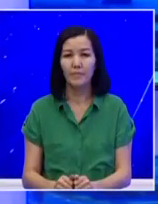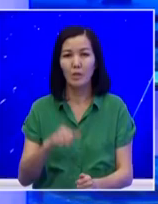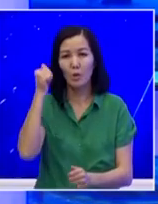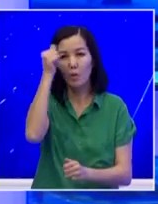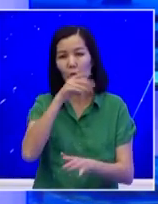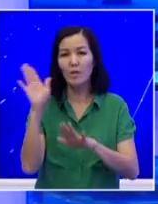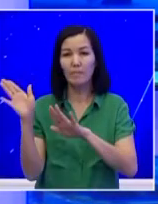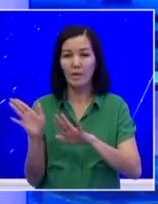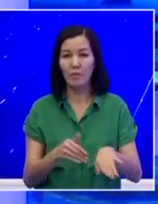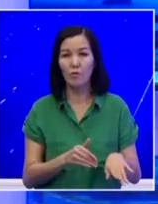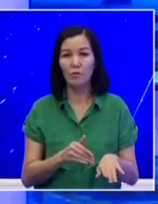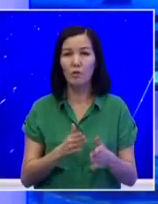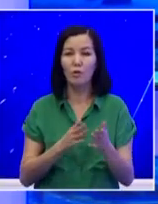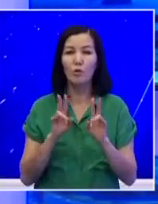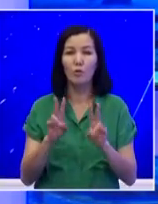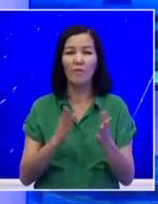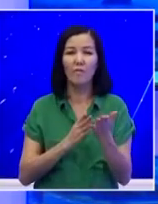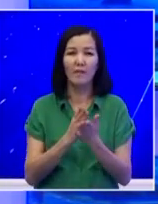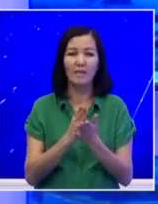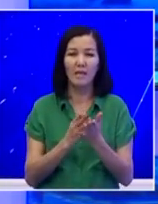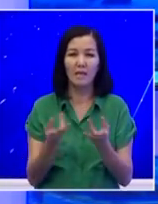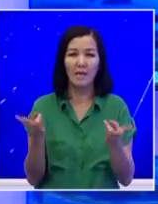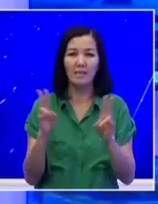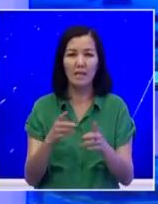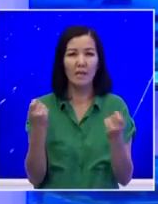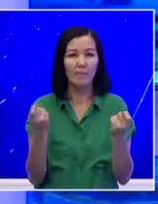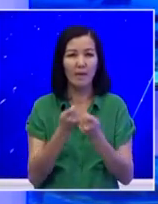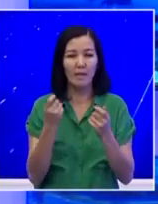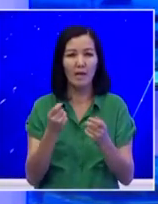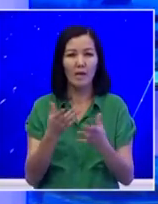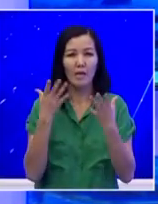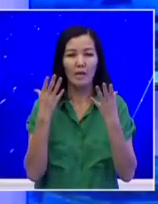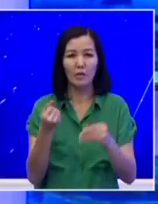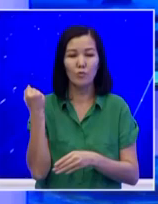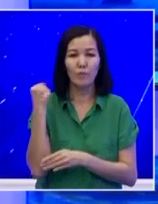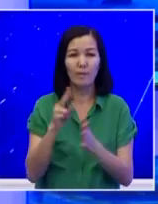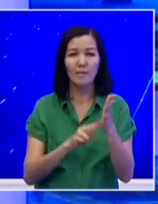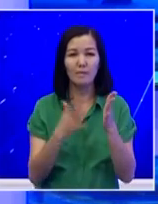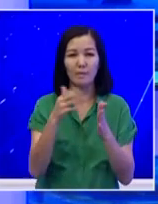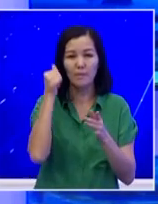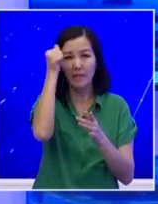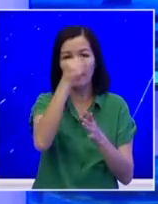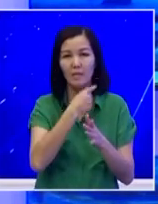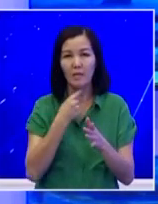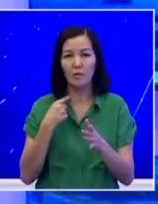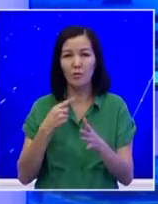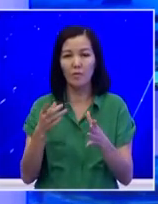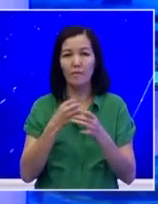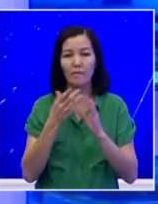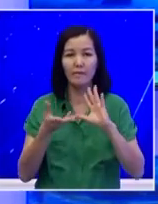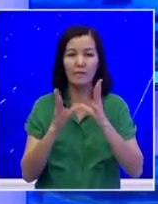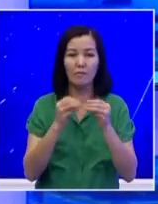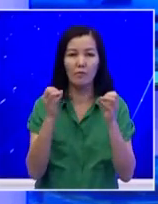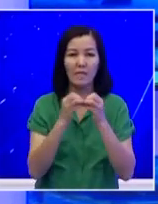Из года в год редеют ряды ветеранов. В канун Дня Победы 75-летний юбилей в Талдыкургане отпразднуют всего 10